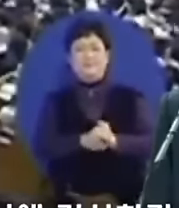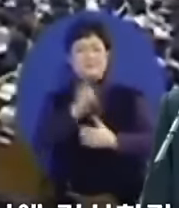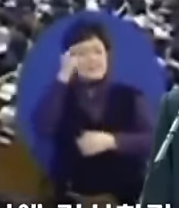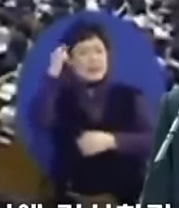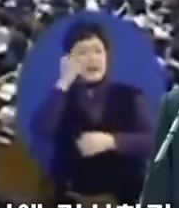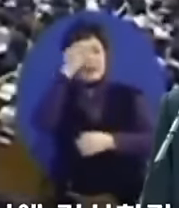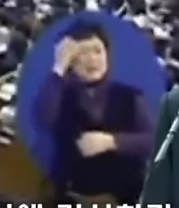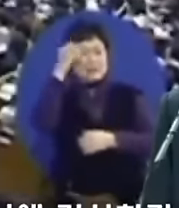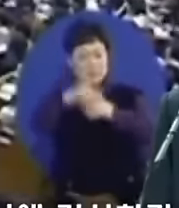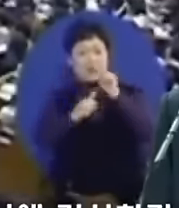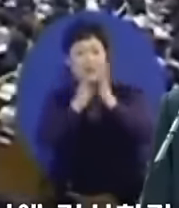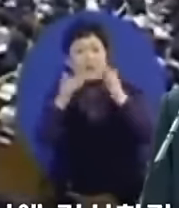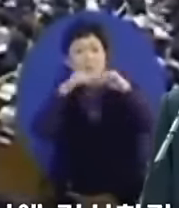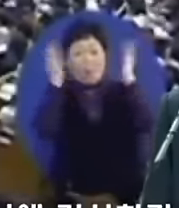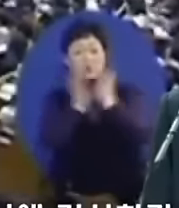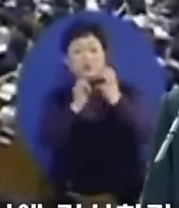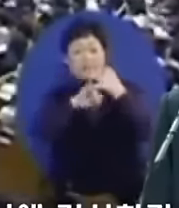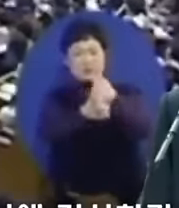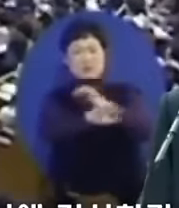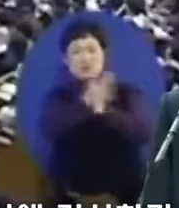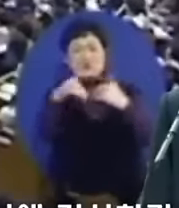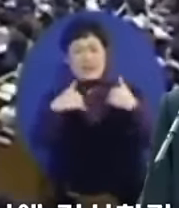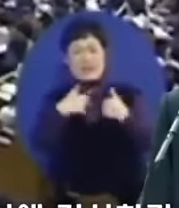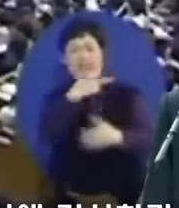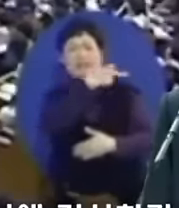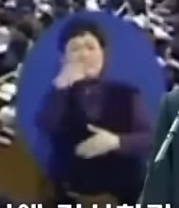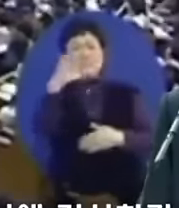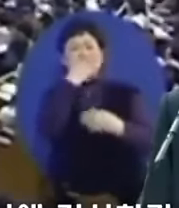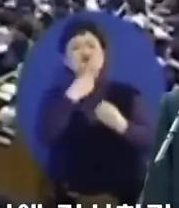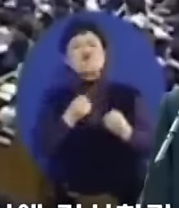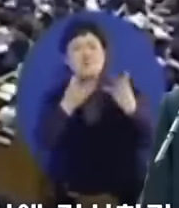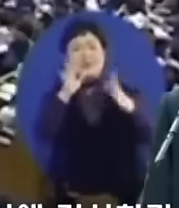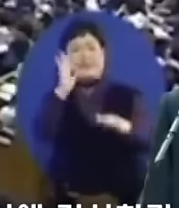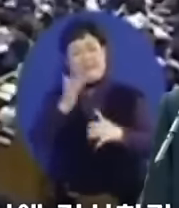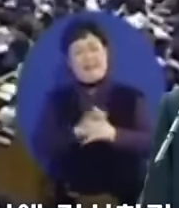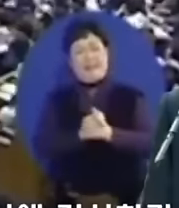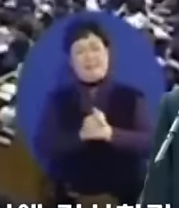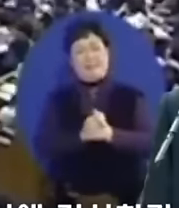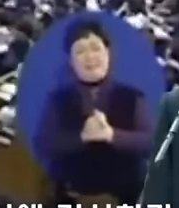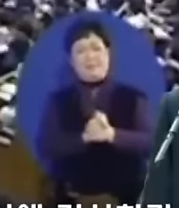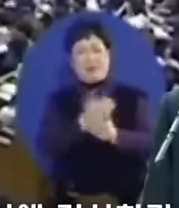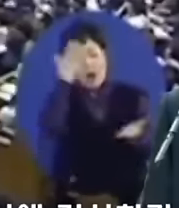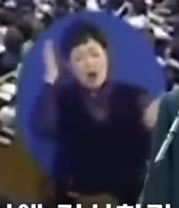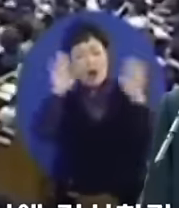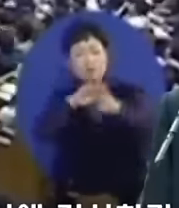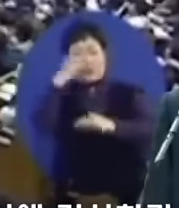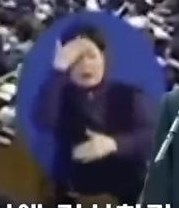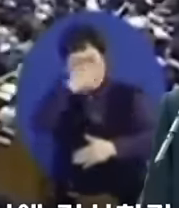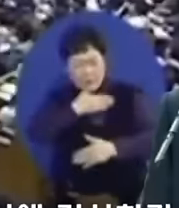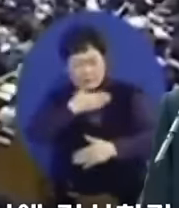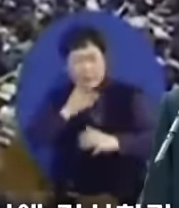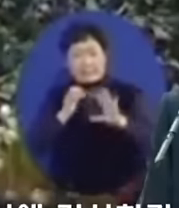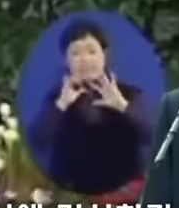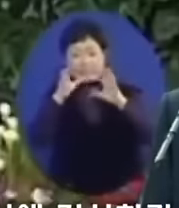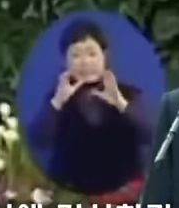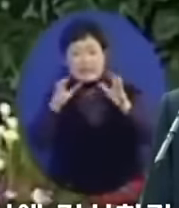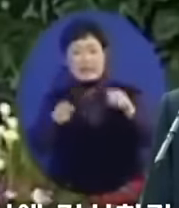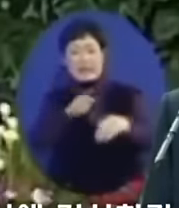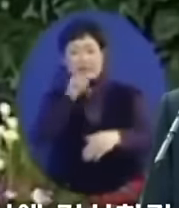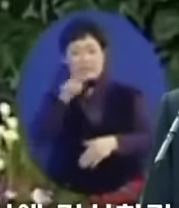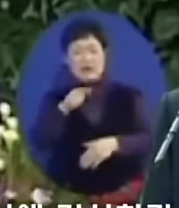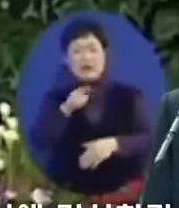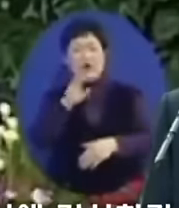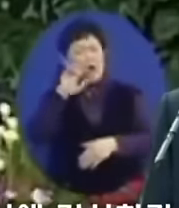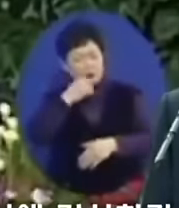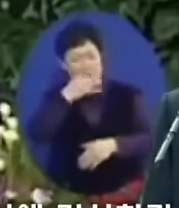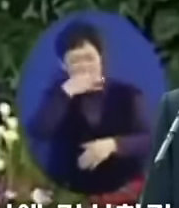성경의 모든 약속들이 다 우리에게 큰 축복이 되는 것입니다. 어둡고 캄캄한 이 세상에서